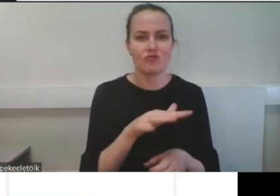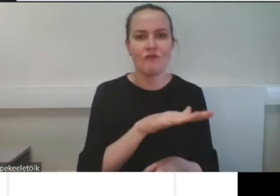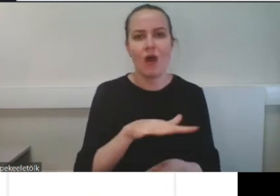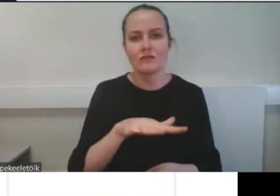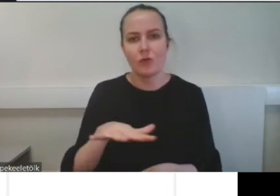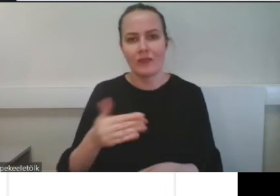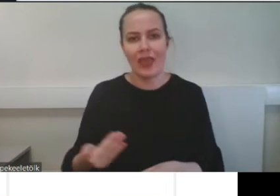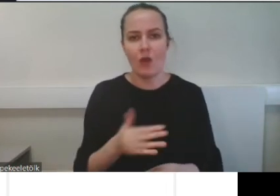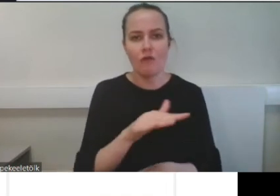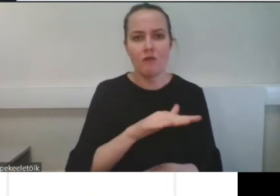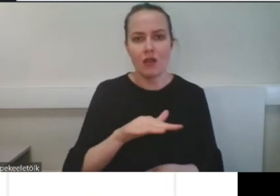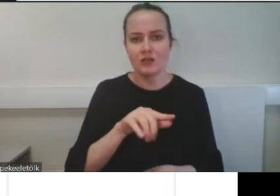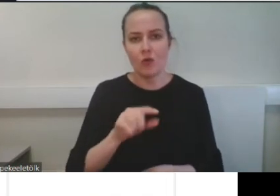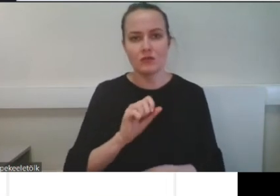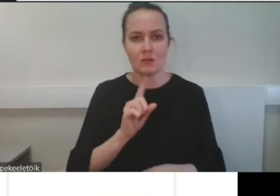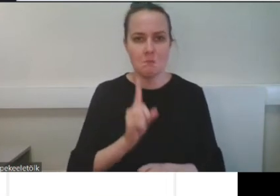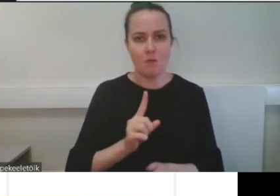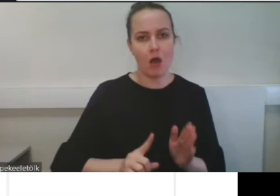56% oluliselt piiratud